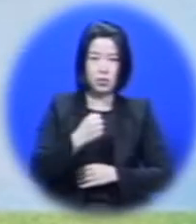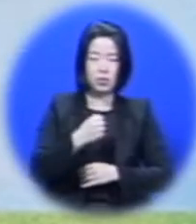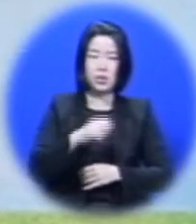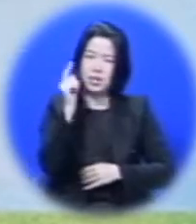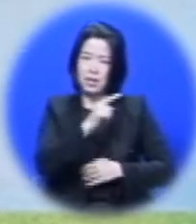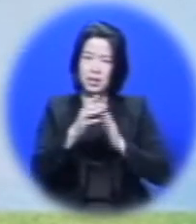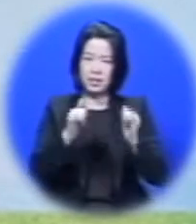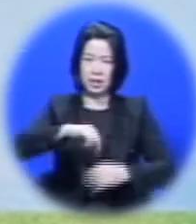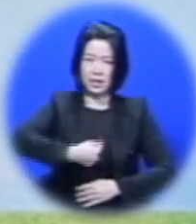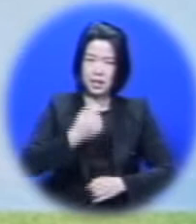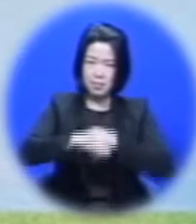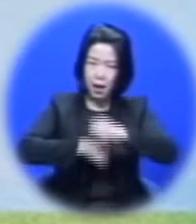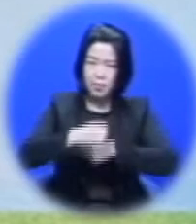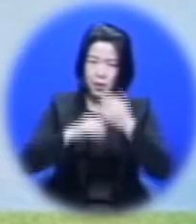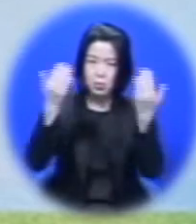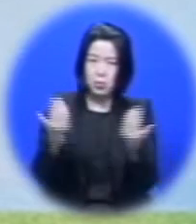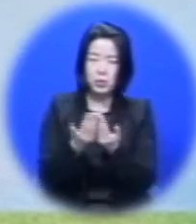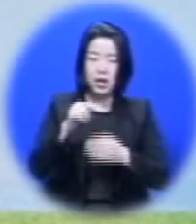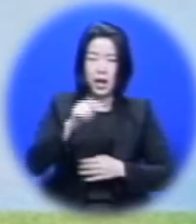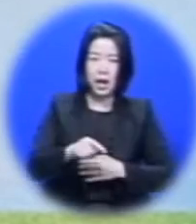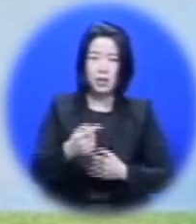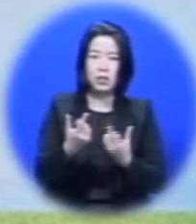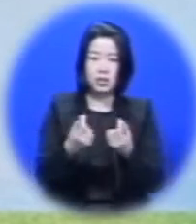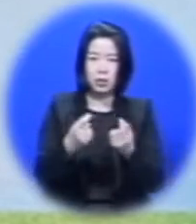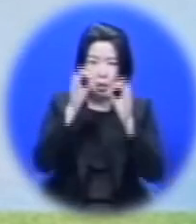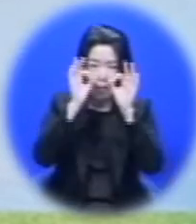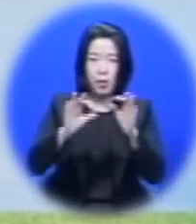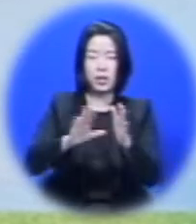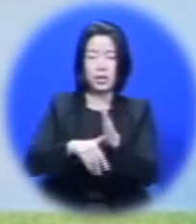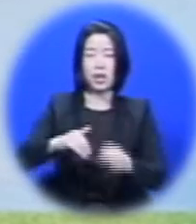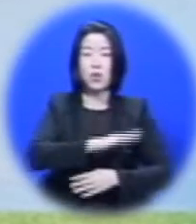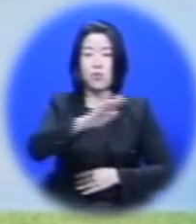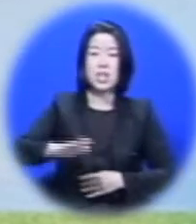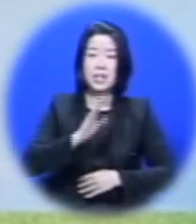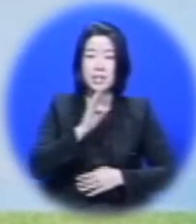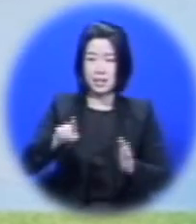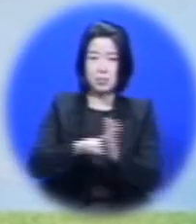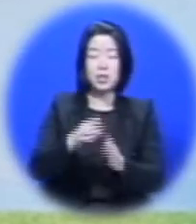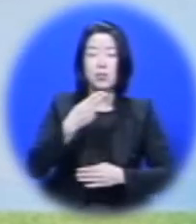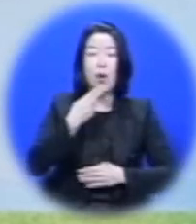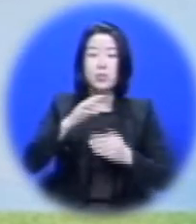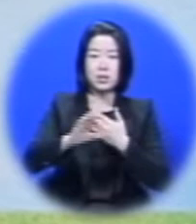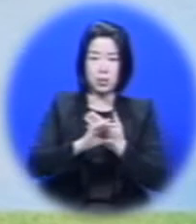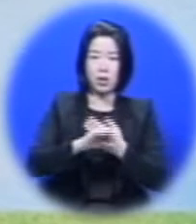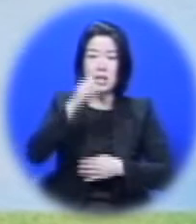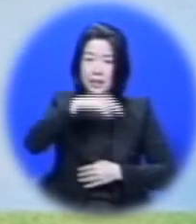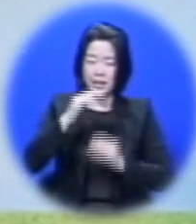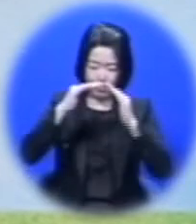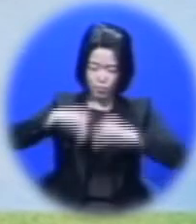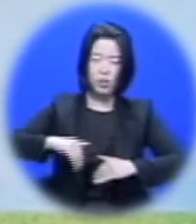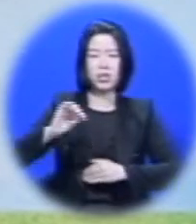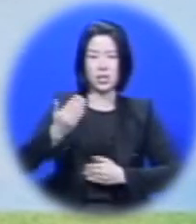악한 자가 자기 마음대로 모든 걸 다 하는 것처럼 보일 때 우리가 진짜 믿음이 없으면 그냥